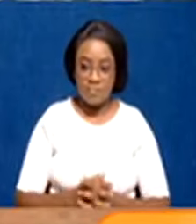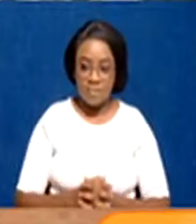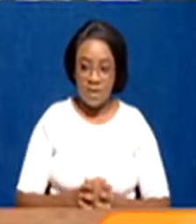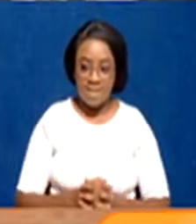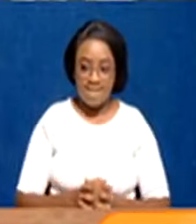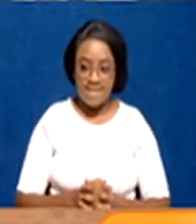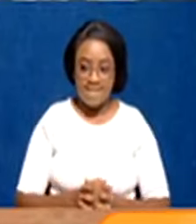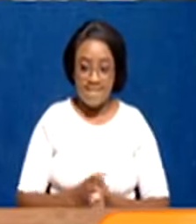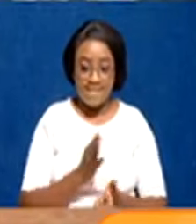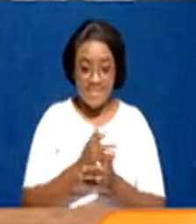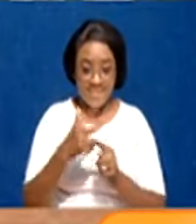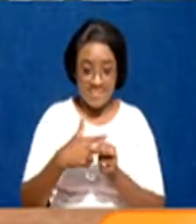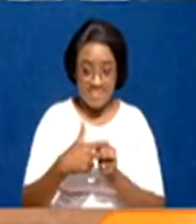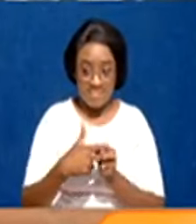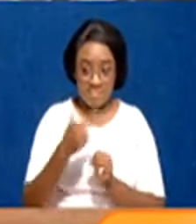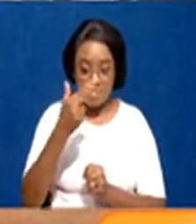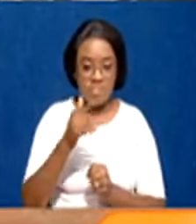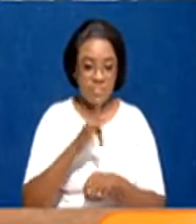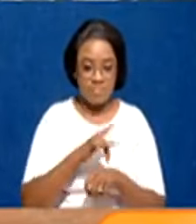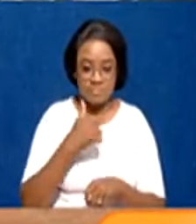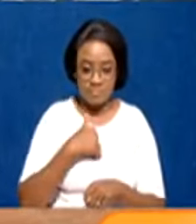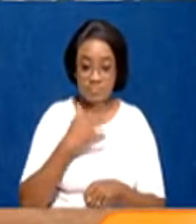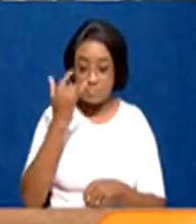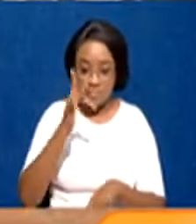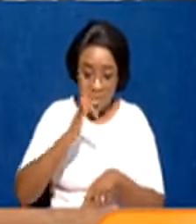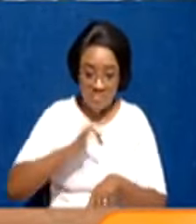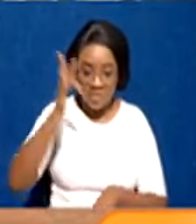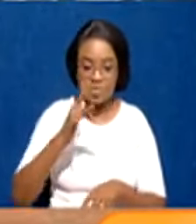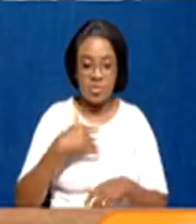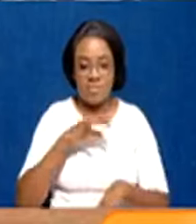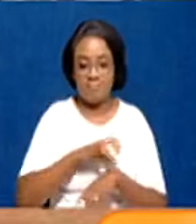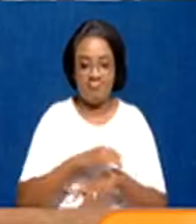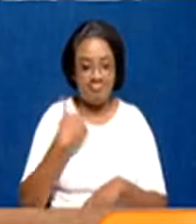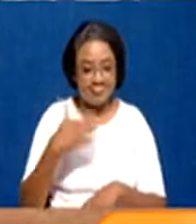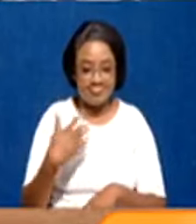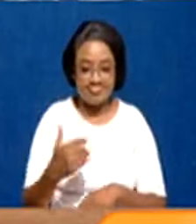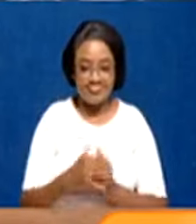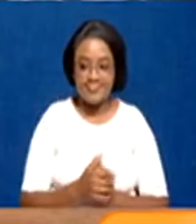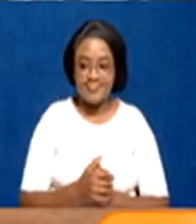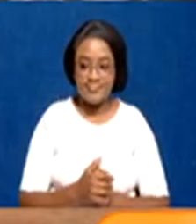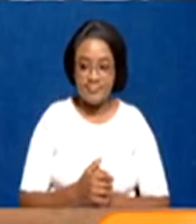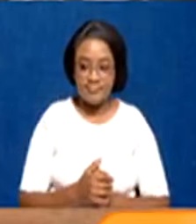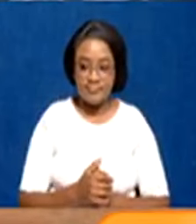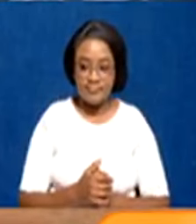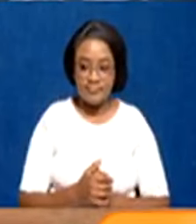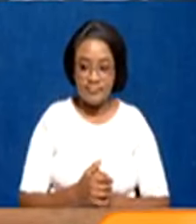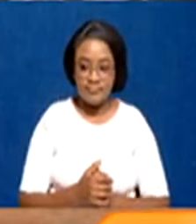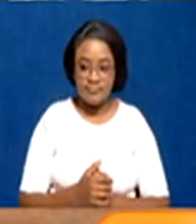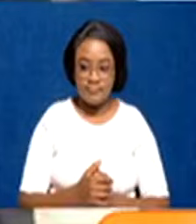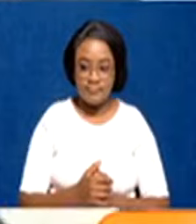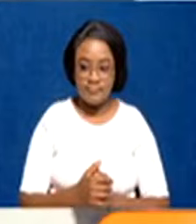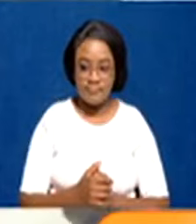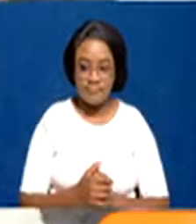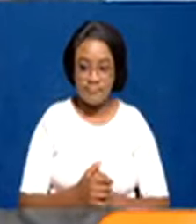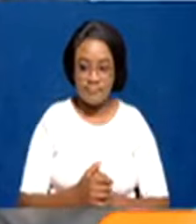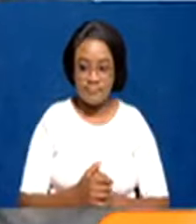tatizo sana kama ni mambo ya infection. Lazima nakuanga na infection kila wakati yenye inajirudia rudia.